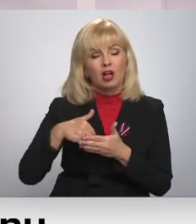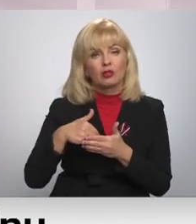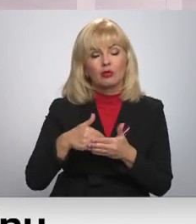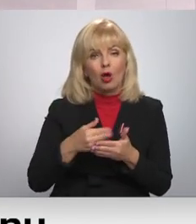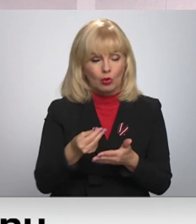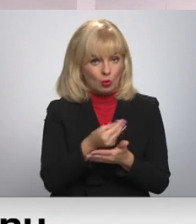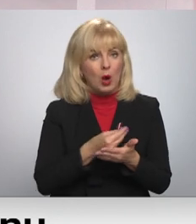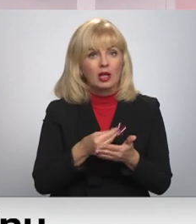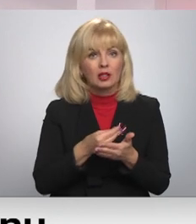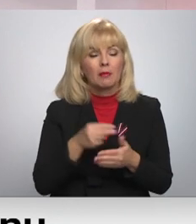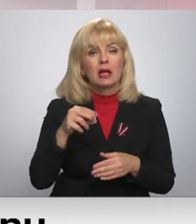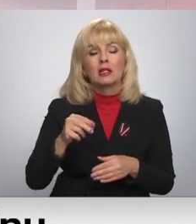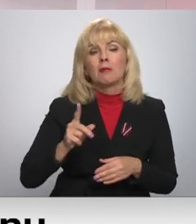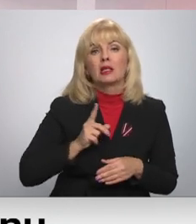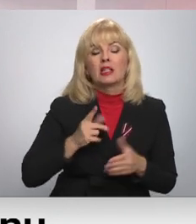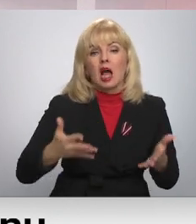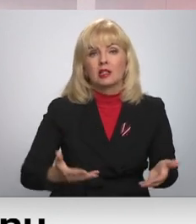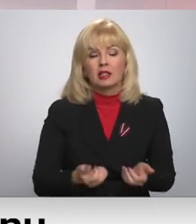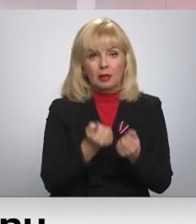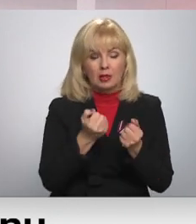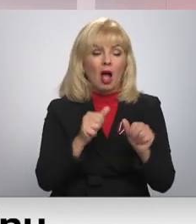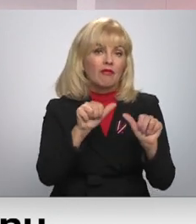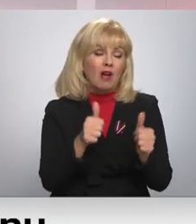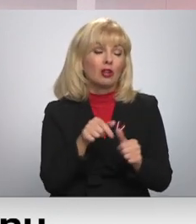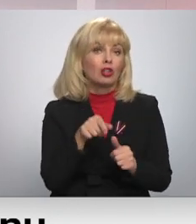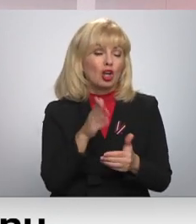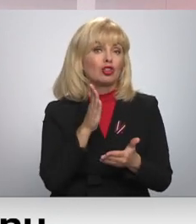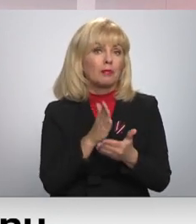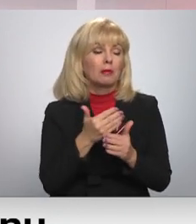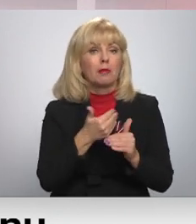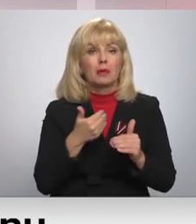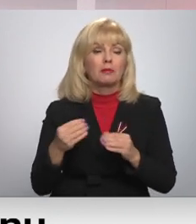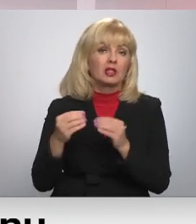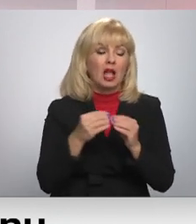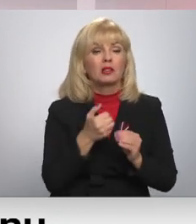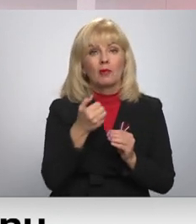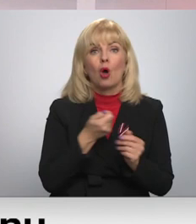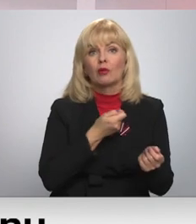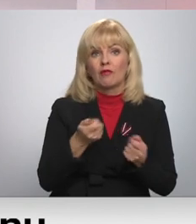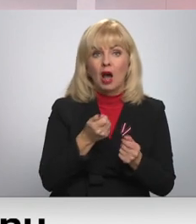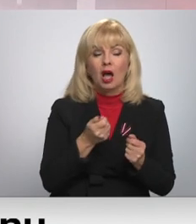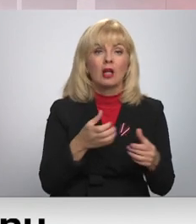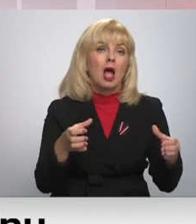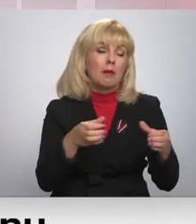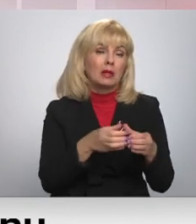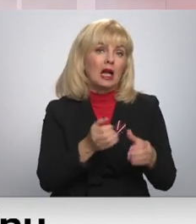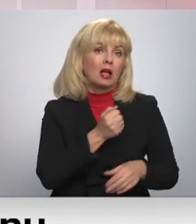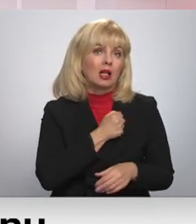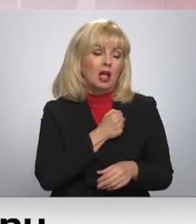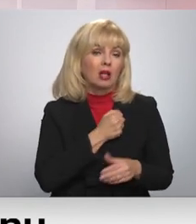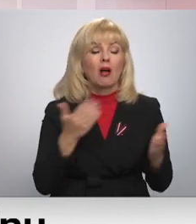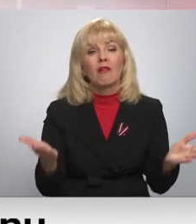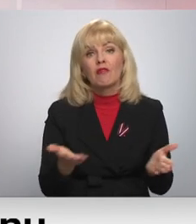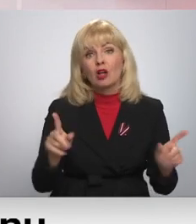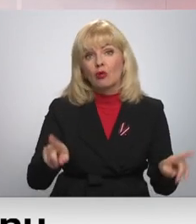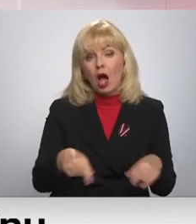nozīmīgākajiem zemesardzes dibinātājiem un arī veidotājiem. Tieši viņš pirmos 10 gadus vadīja brigādi Latgalē un veicināja tās